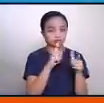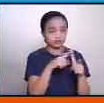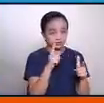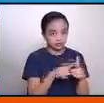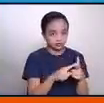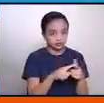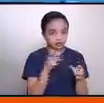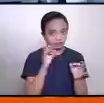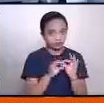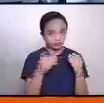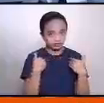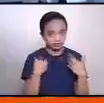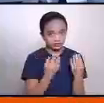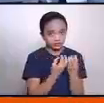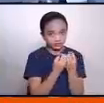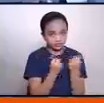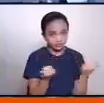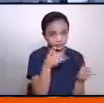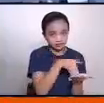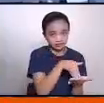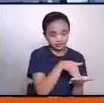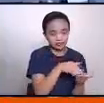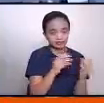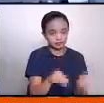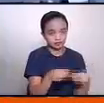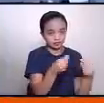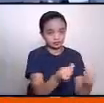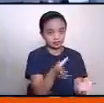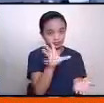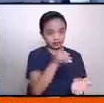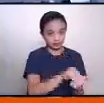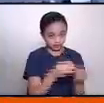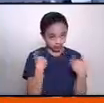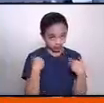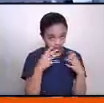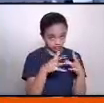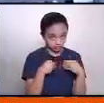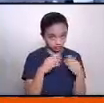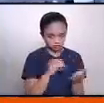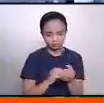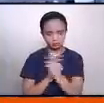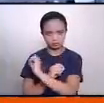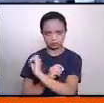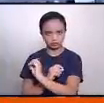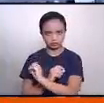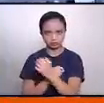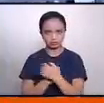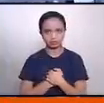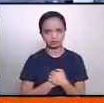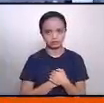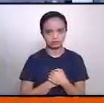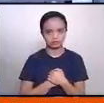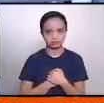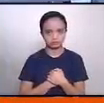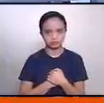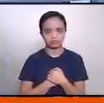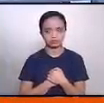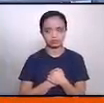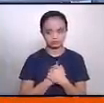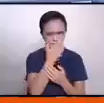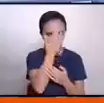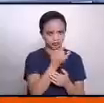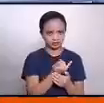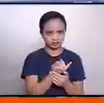merong ng resolusyon, bibigyan ka ng kopya. May natanggap ka ng kopya ng resolusyon. Wala po. O, eh